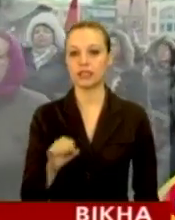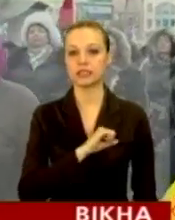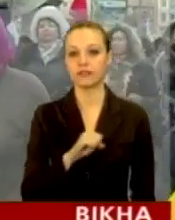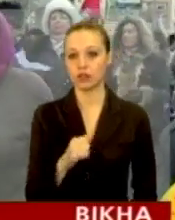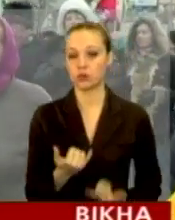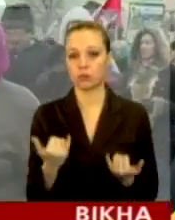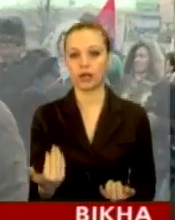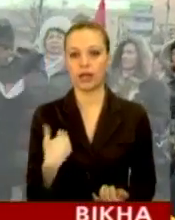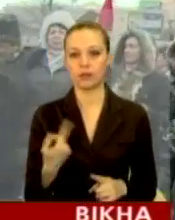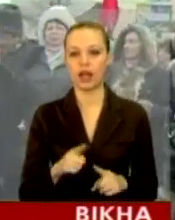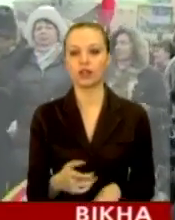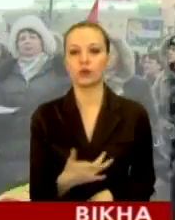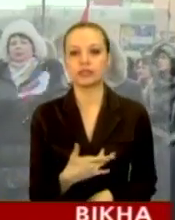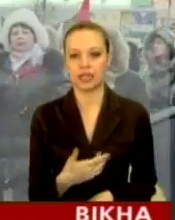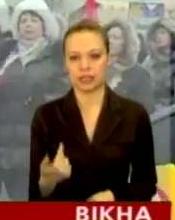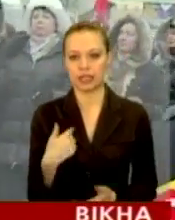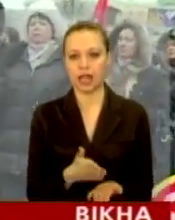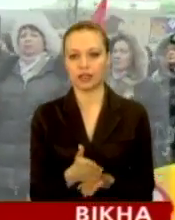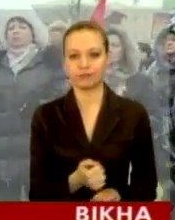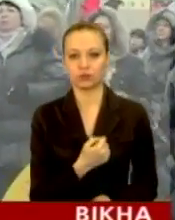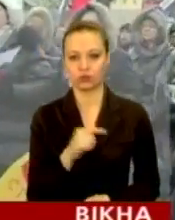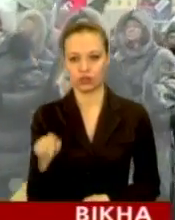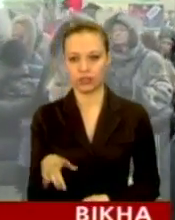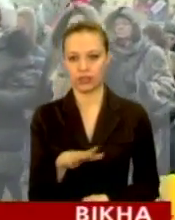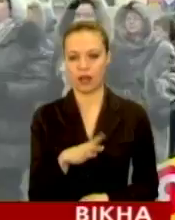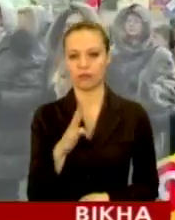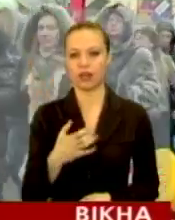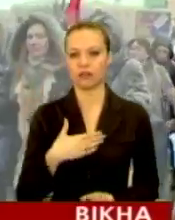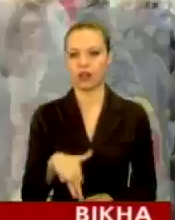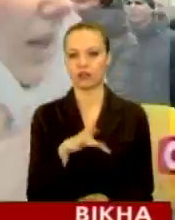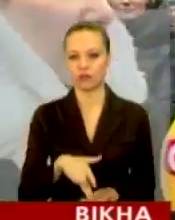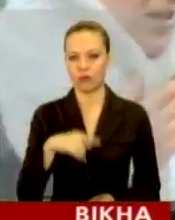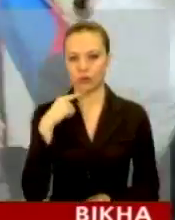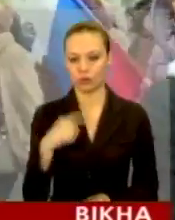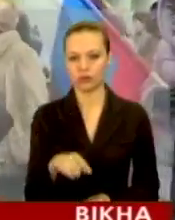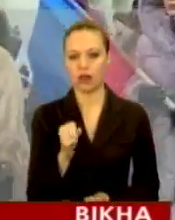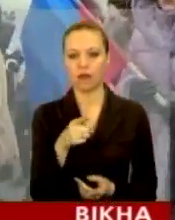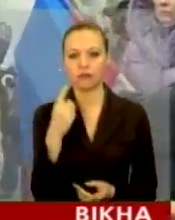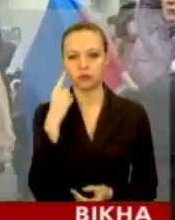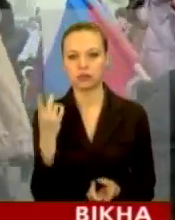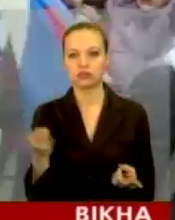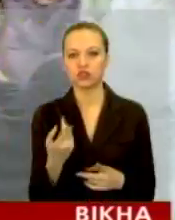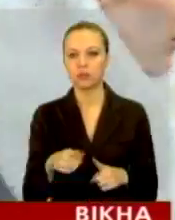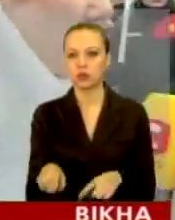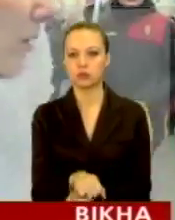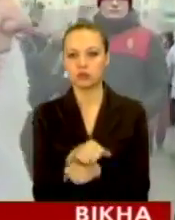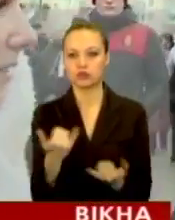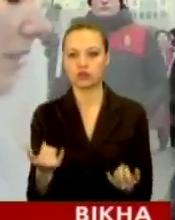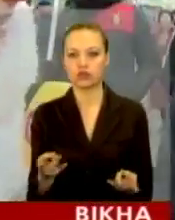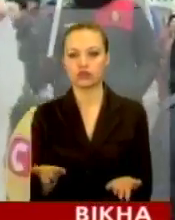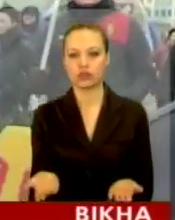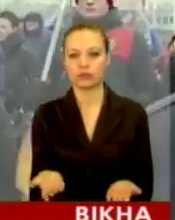Севастополь для мене от в серці. Я служив там. На наш город, русский. Как вы думаете, зачем вот этот митинг сейчас? Вот,